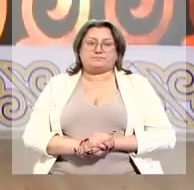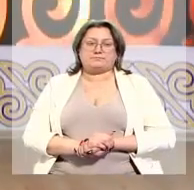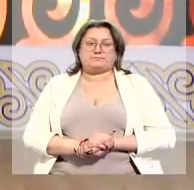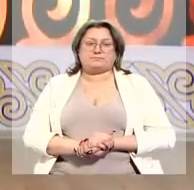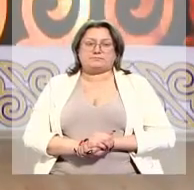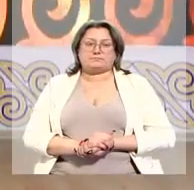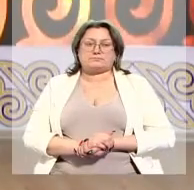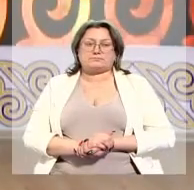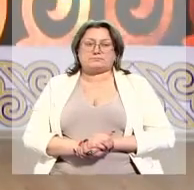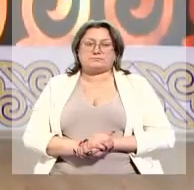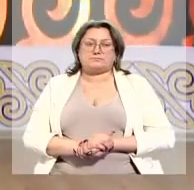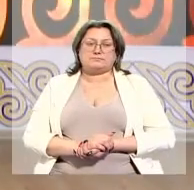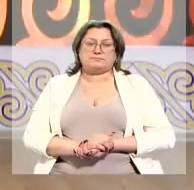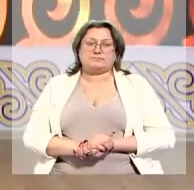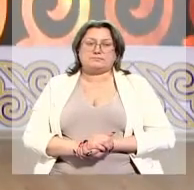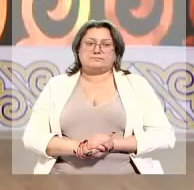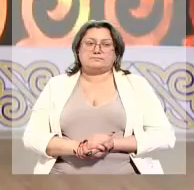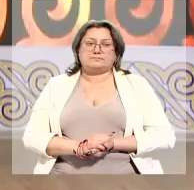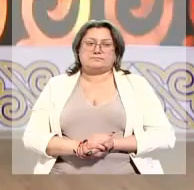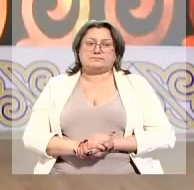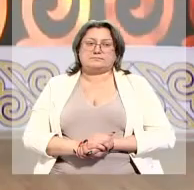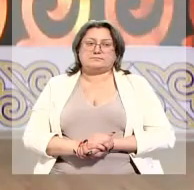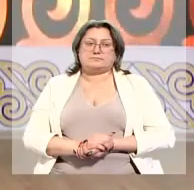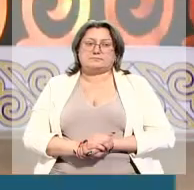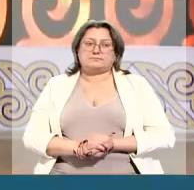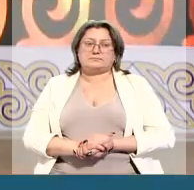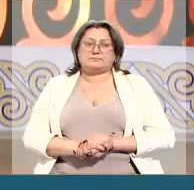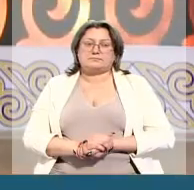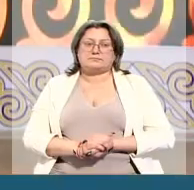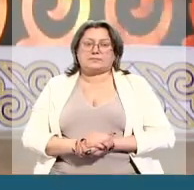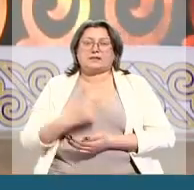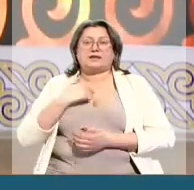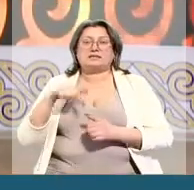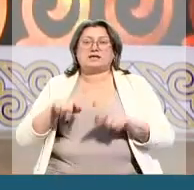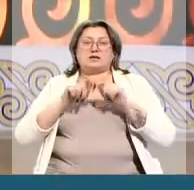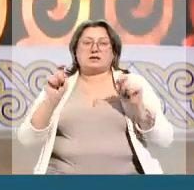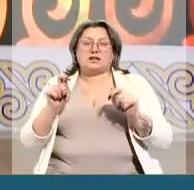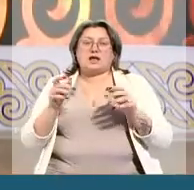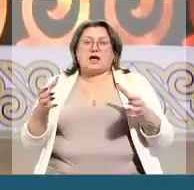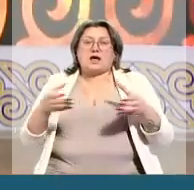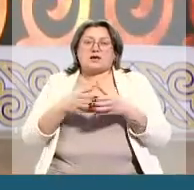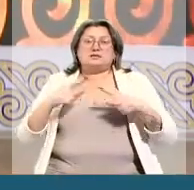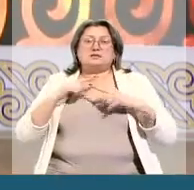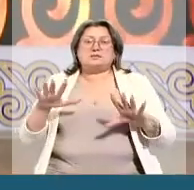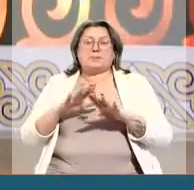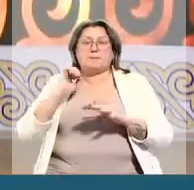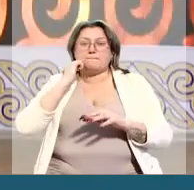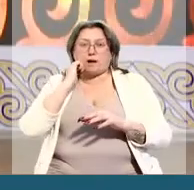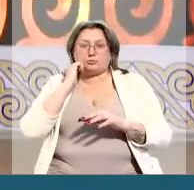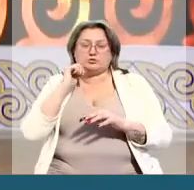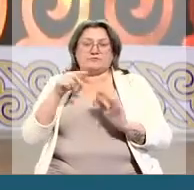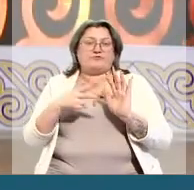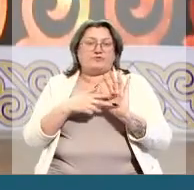аудандық әжелер ансамблін құрдым. Және де орта буыннан құралған жайдарман